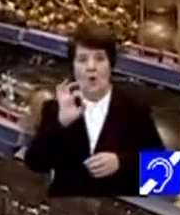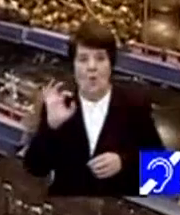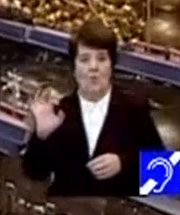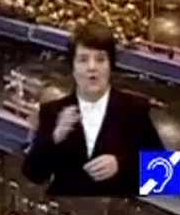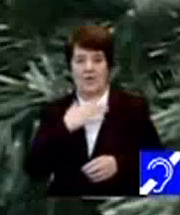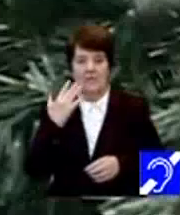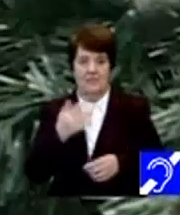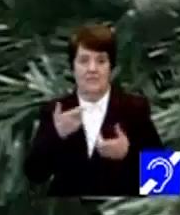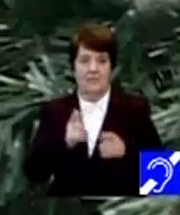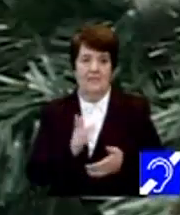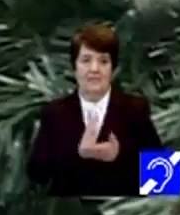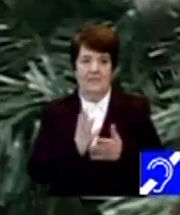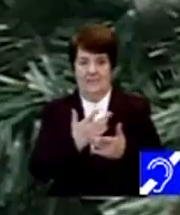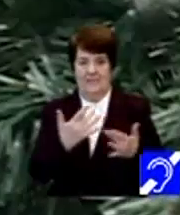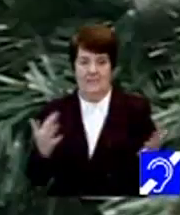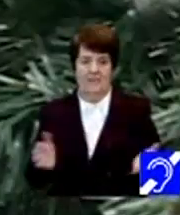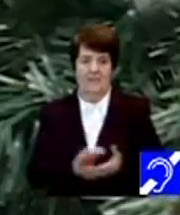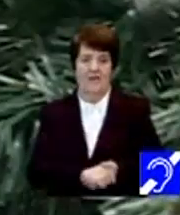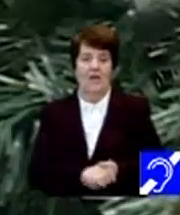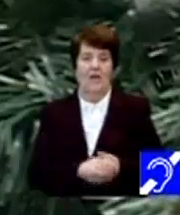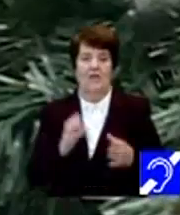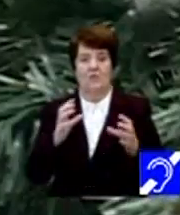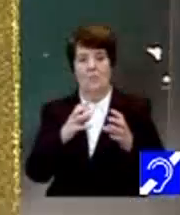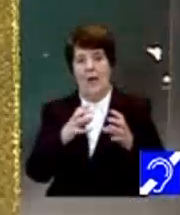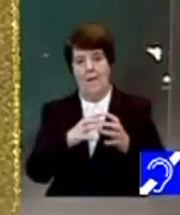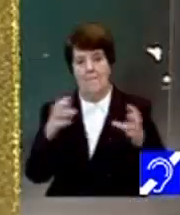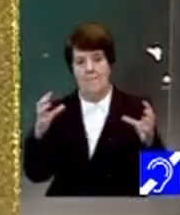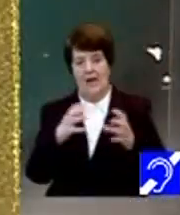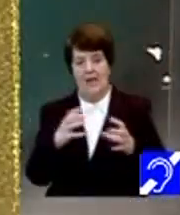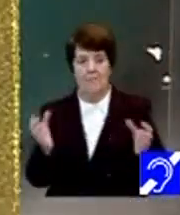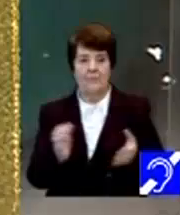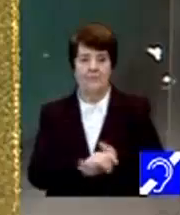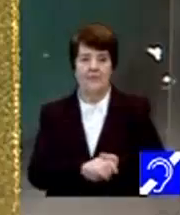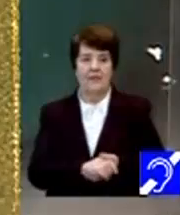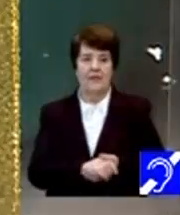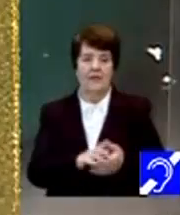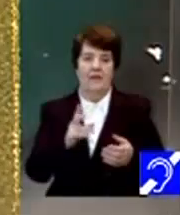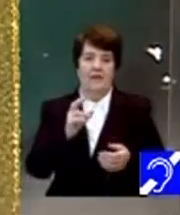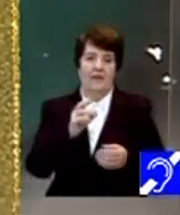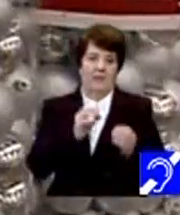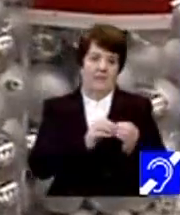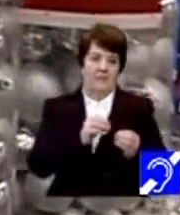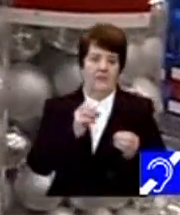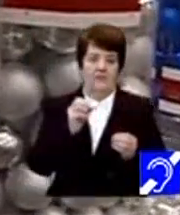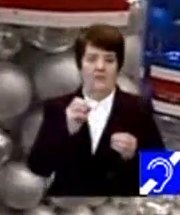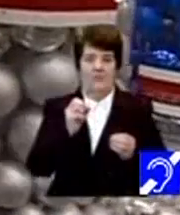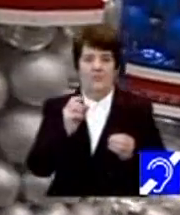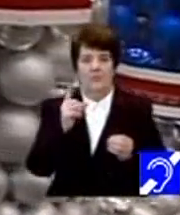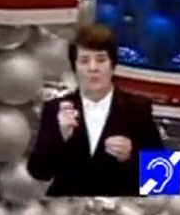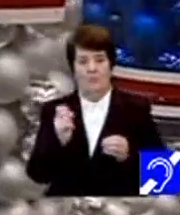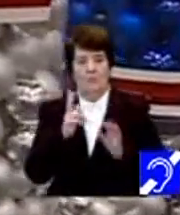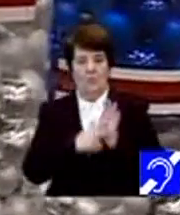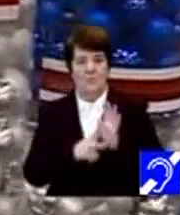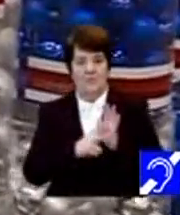de globulețe avem destul de vast, la fel este după mărimi, începând de la 12 până terminând